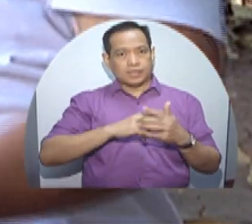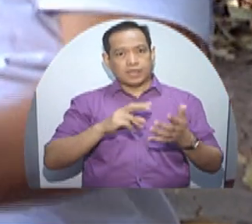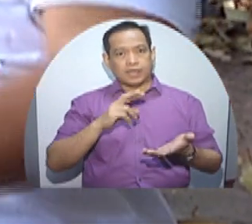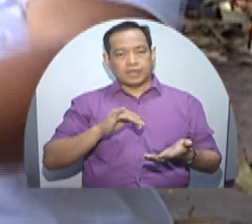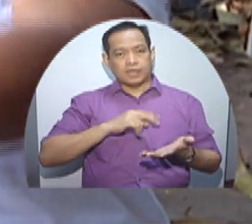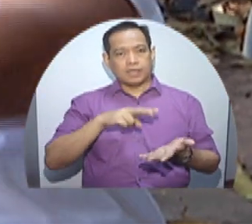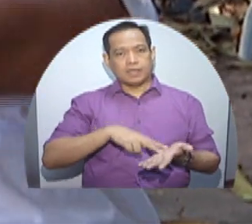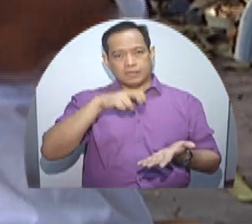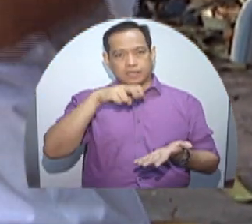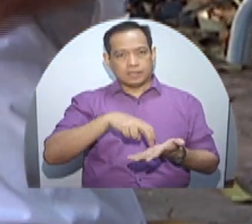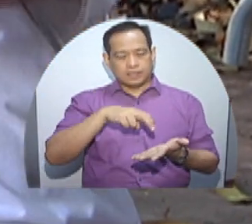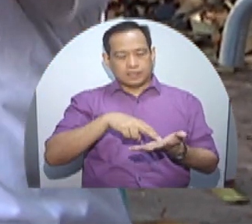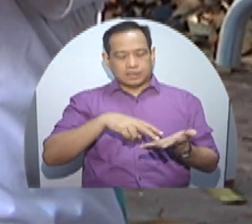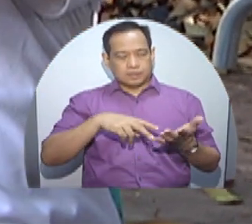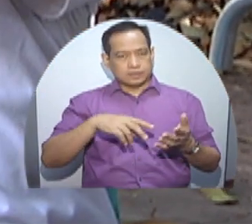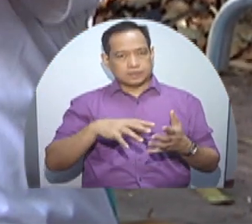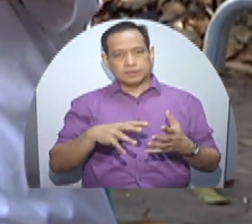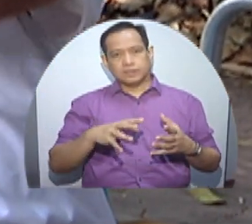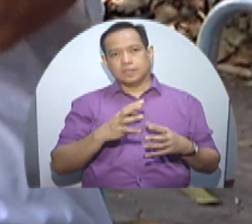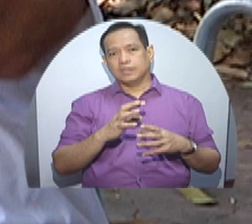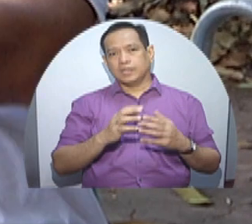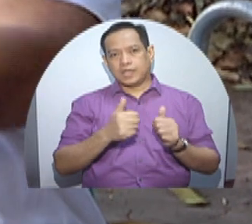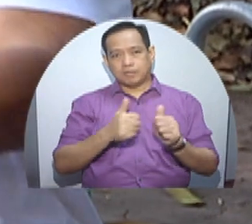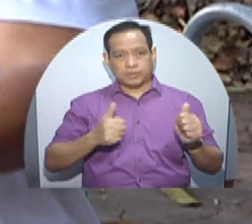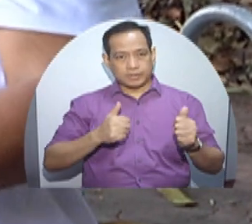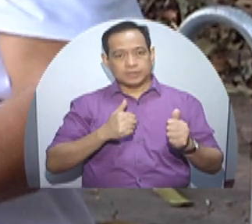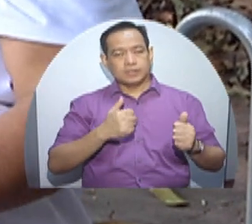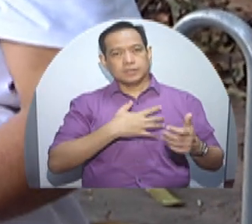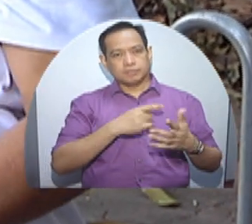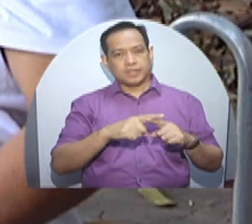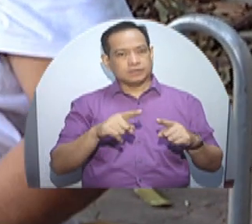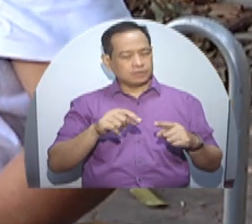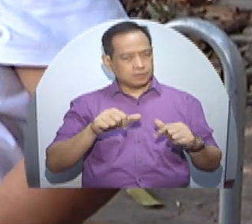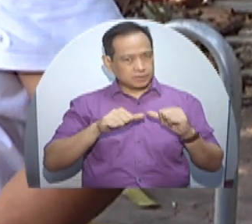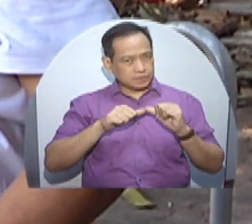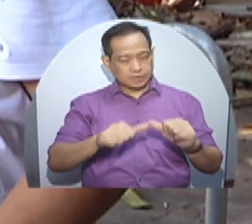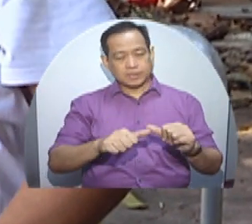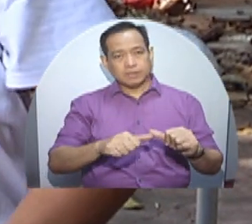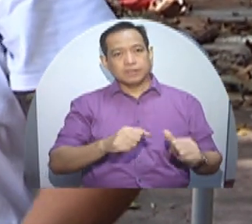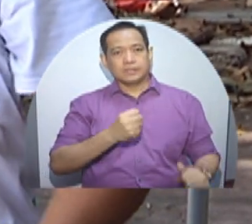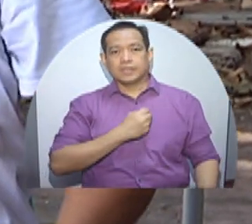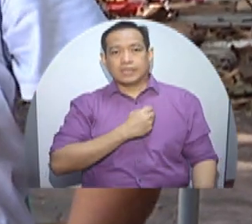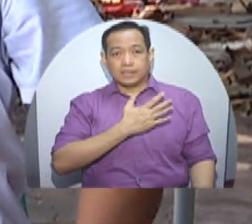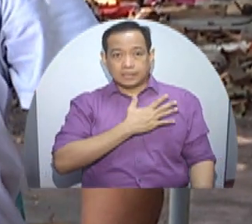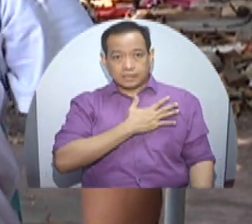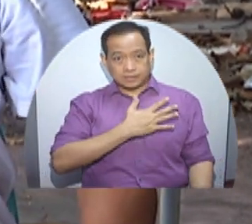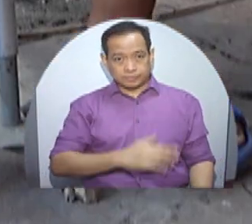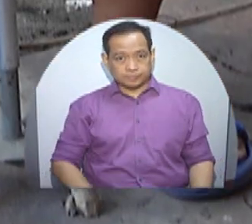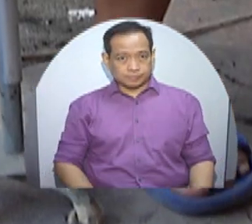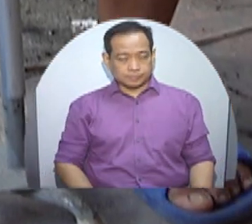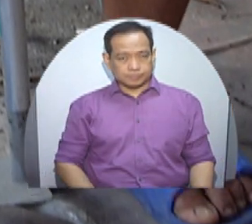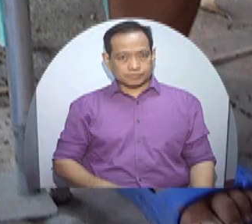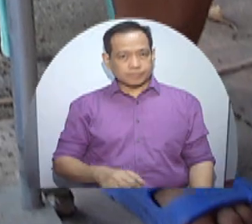po ako para mawala yung atake ko. Pero inatake po talaga ako ng gusto. Ang naisip po noon